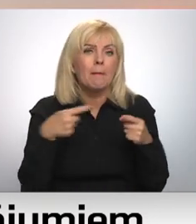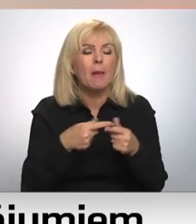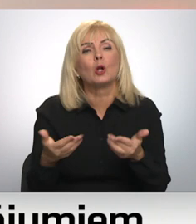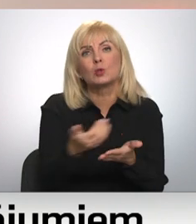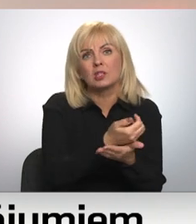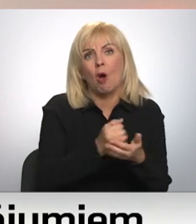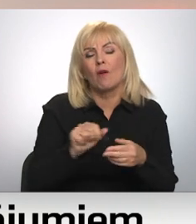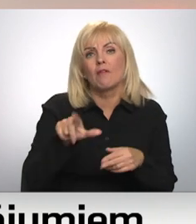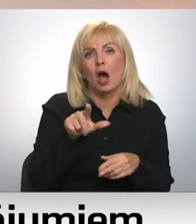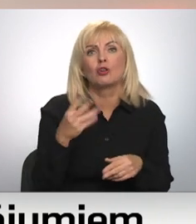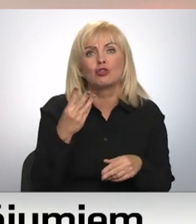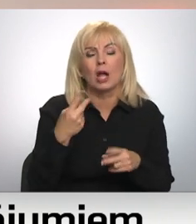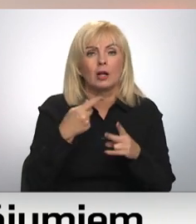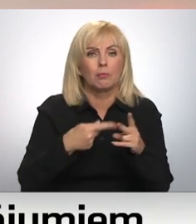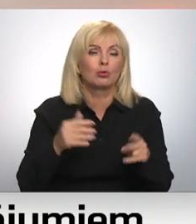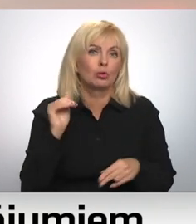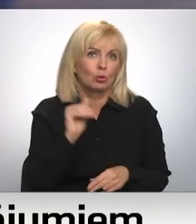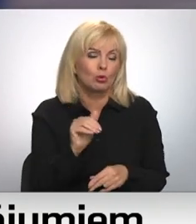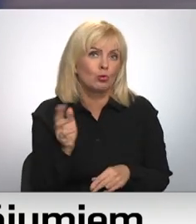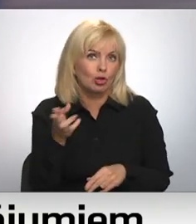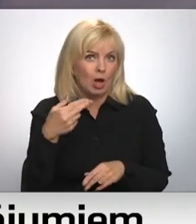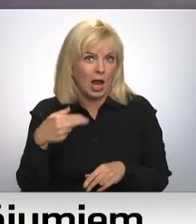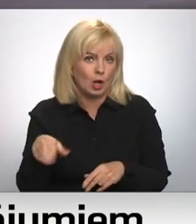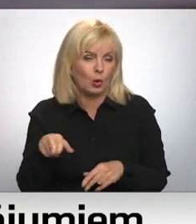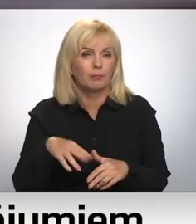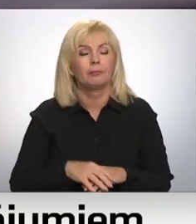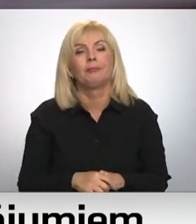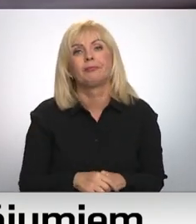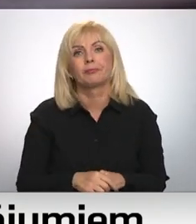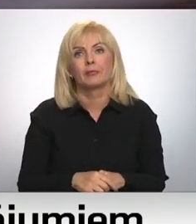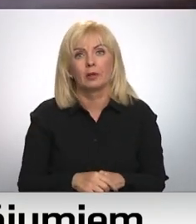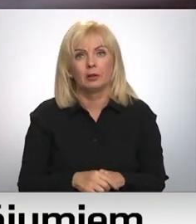savākt vairāk nekā 4,5 tūkstošus eiro. Elīna Lapiņa, RTV.